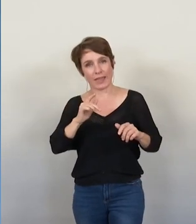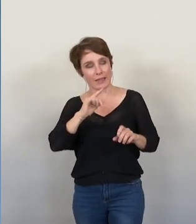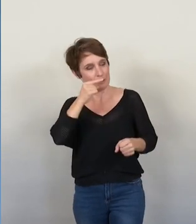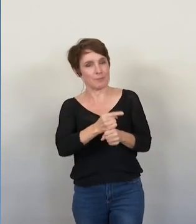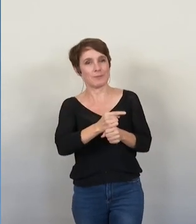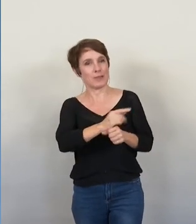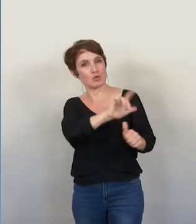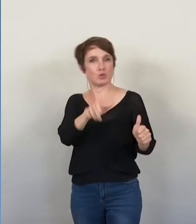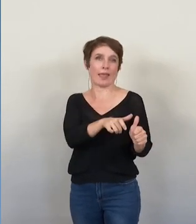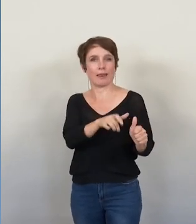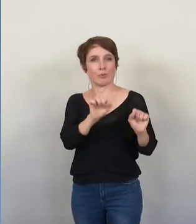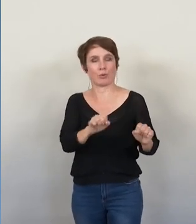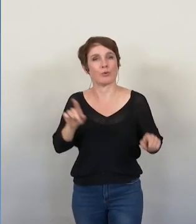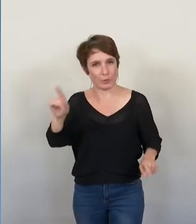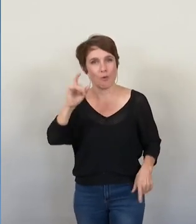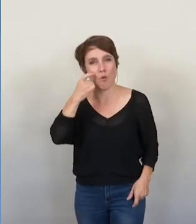tutelle